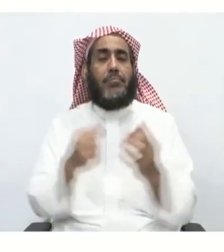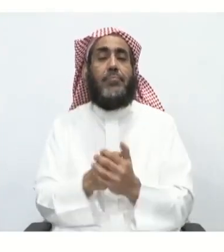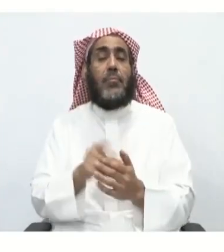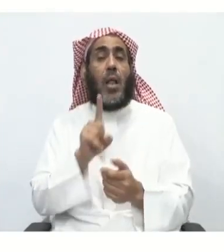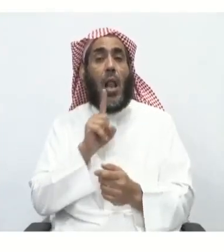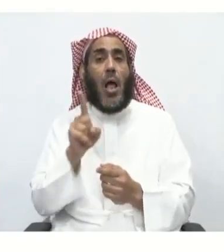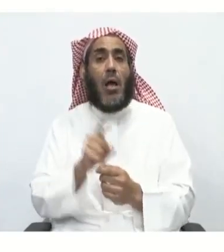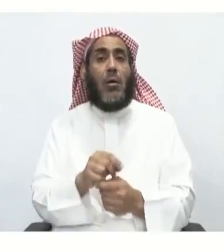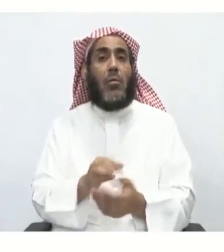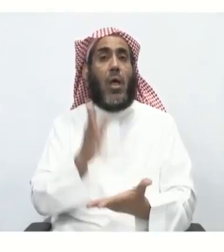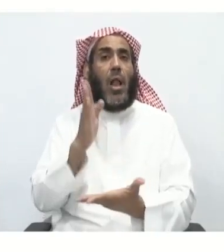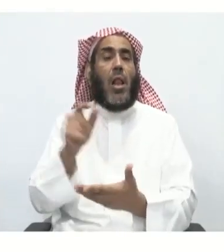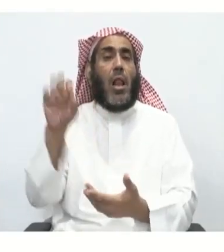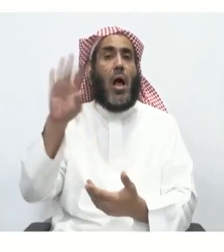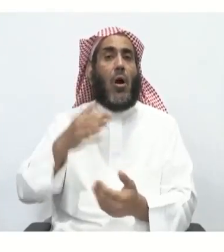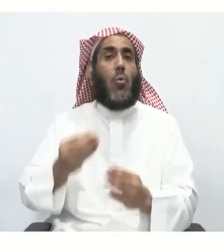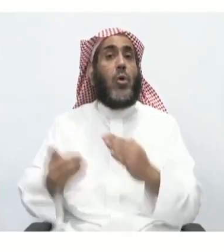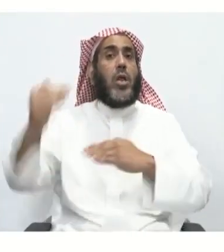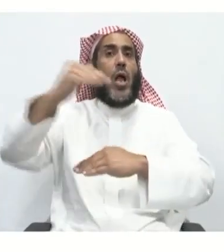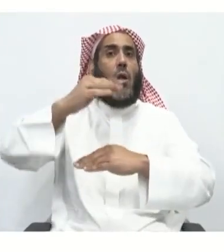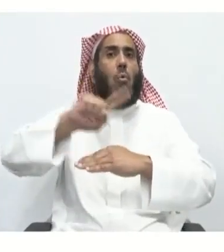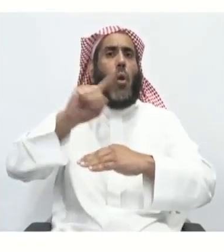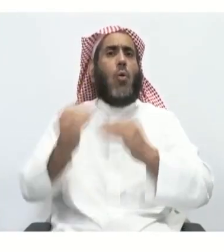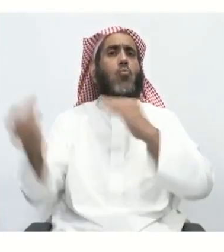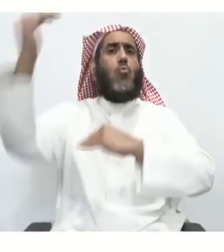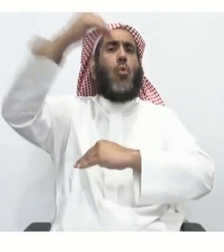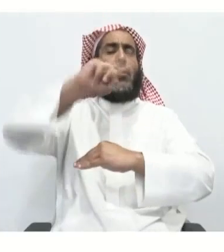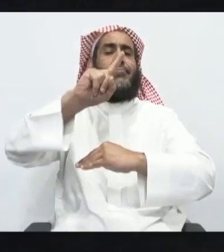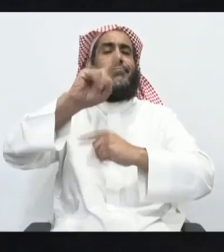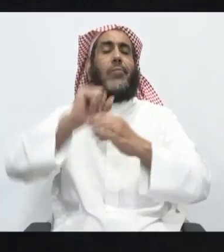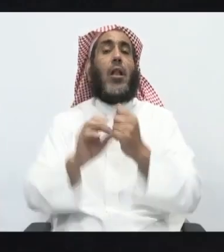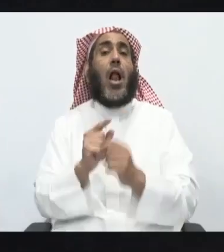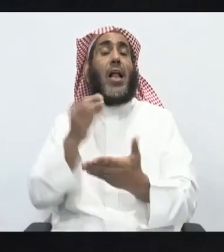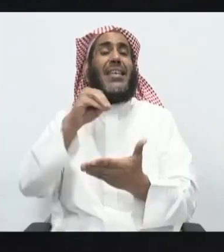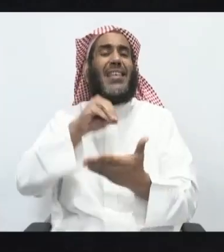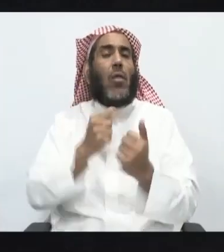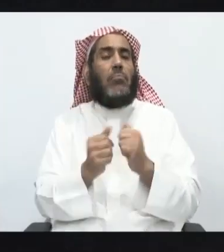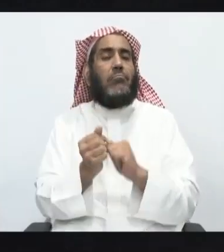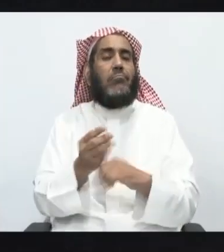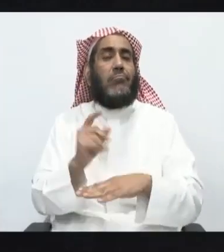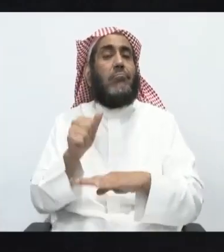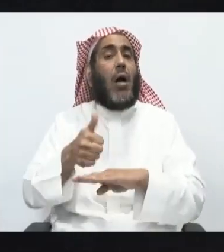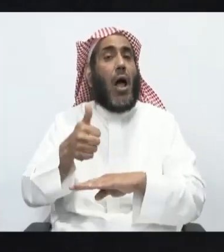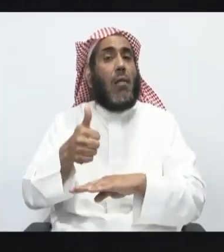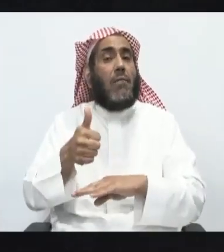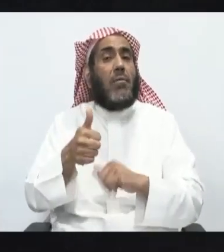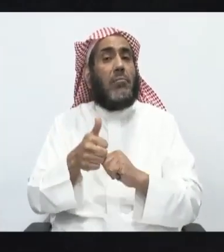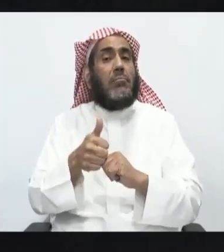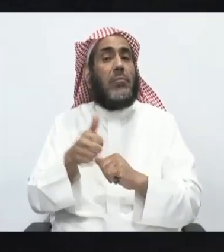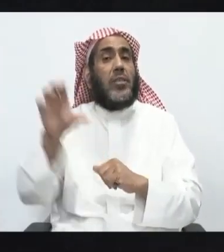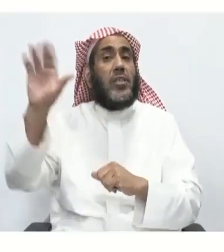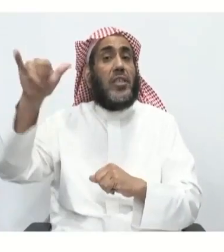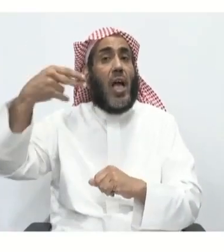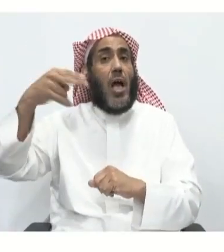ايضا الحق يعلو ولا يعلى عليه هنا هل تضع الف